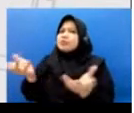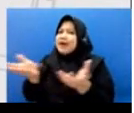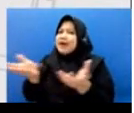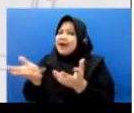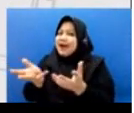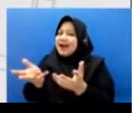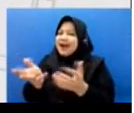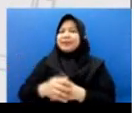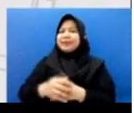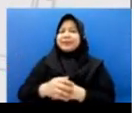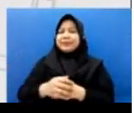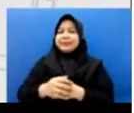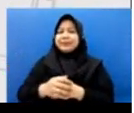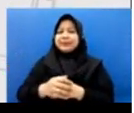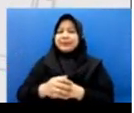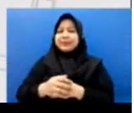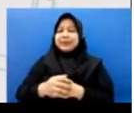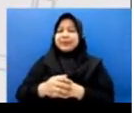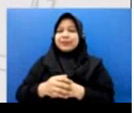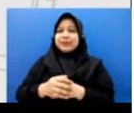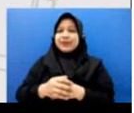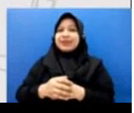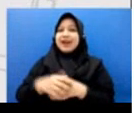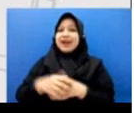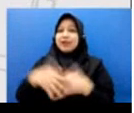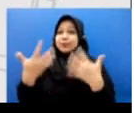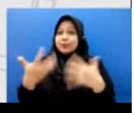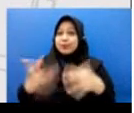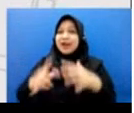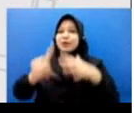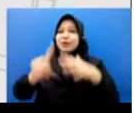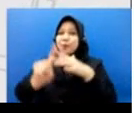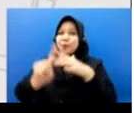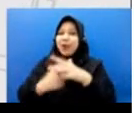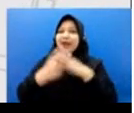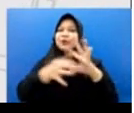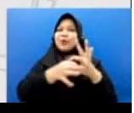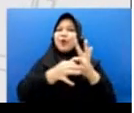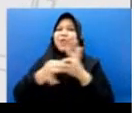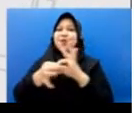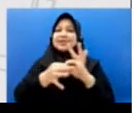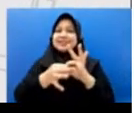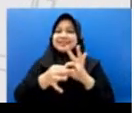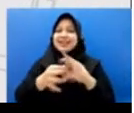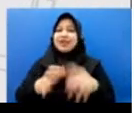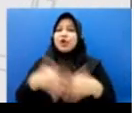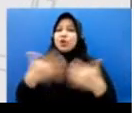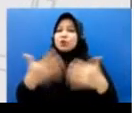mulai kolaborasi. Coba kenalan dengan murid-muridnya mereka.